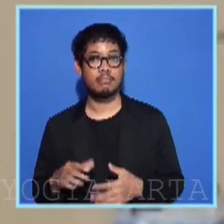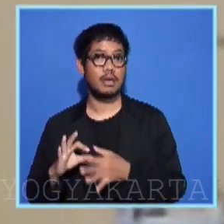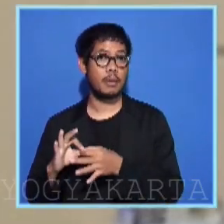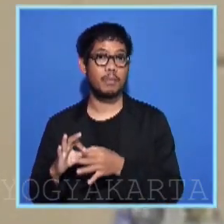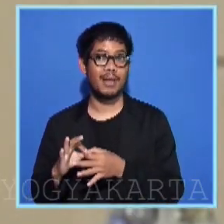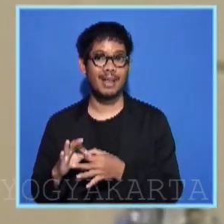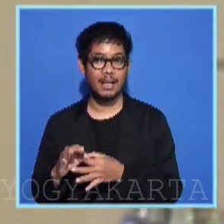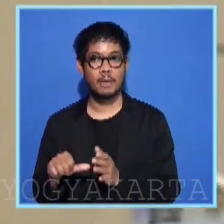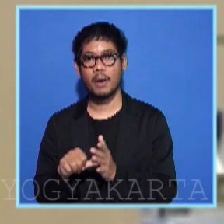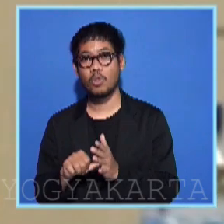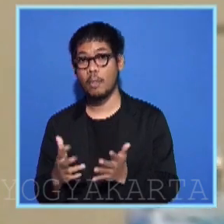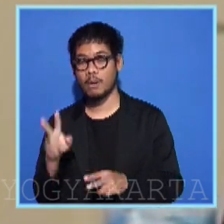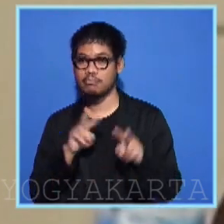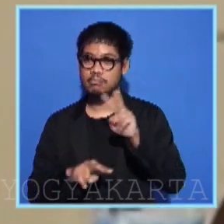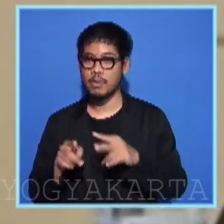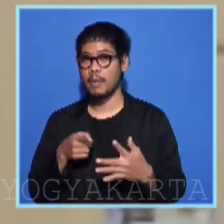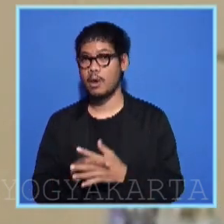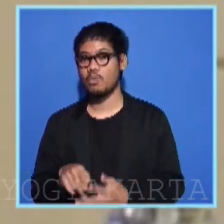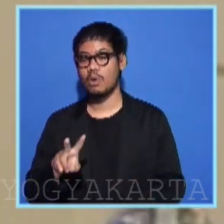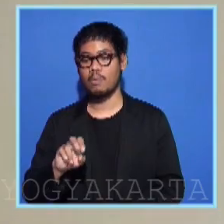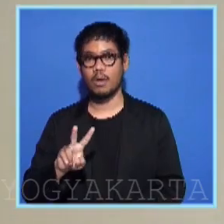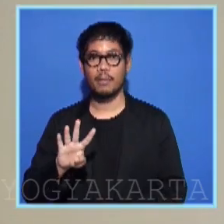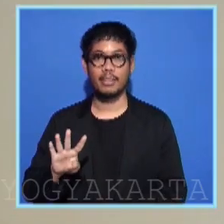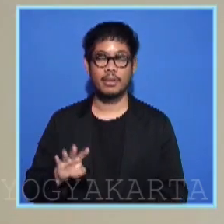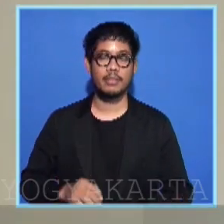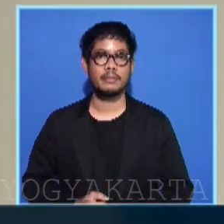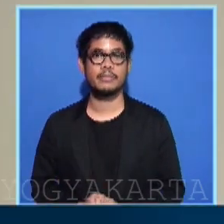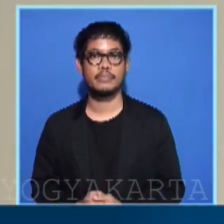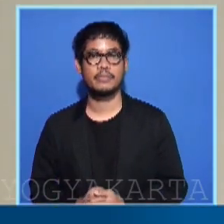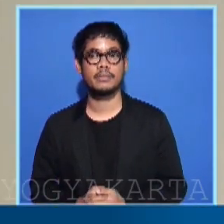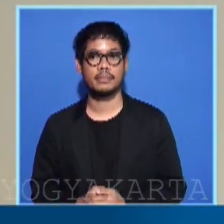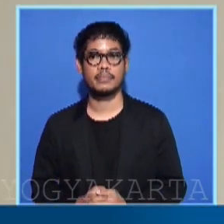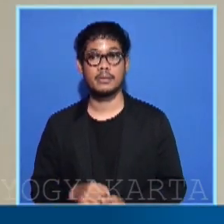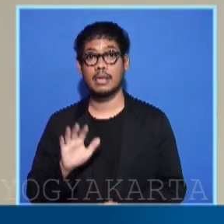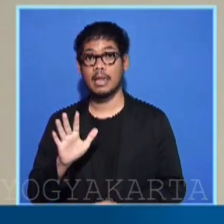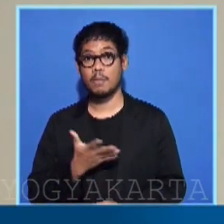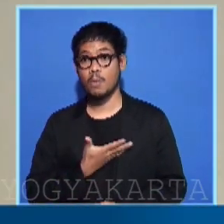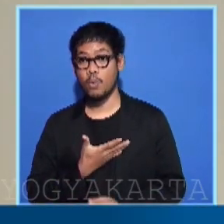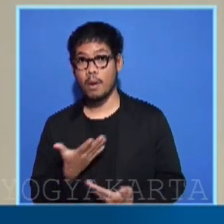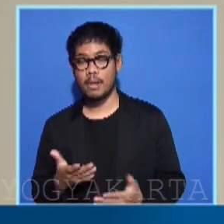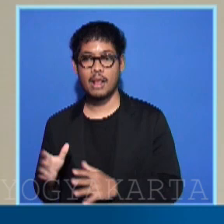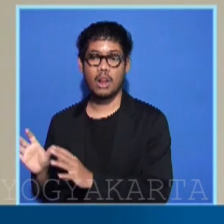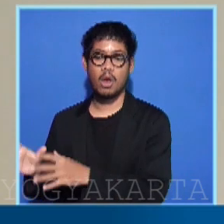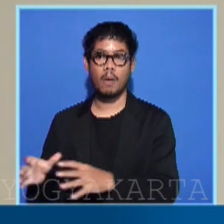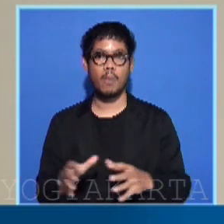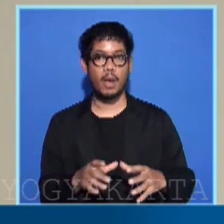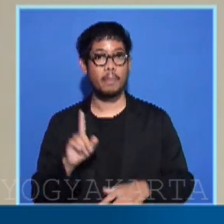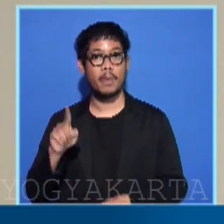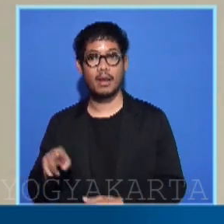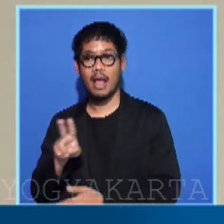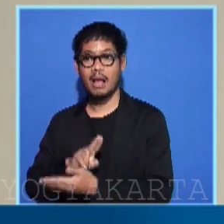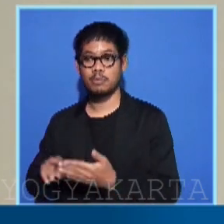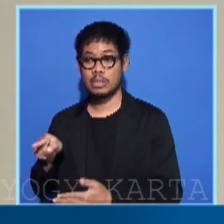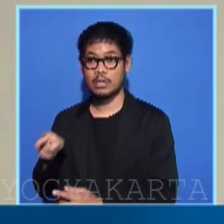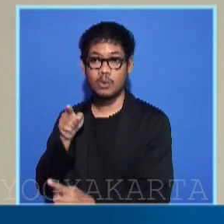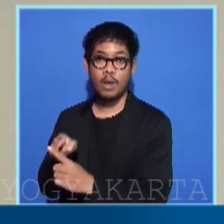membantu mengawasi kelancaran pemilu 2024. Nanti kan akan dipetakan kampus mana mengerjakan apa, sehingga dengan